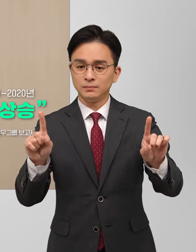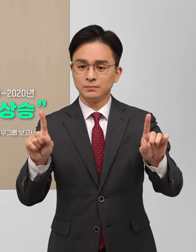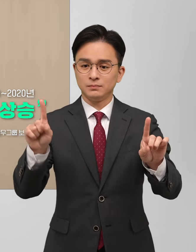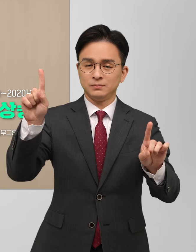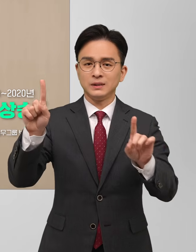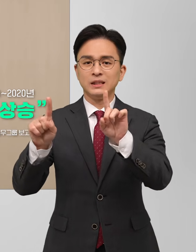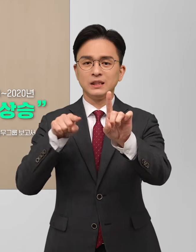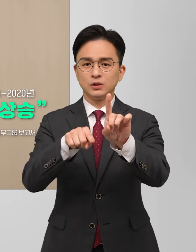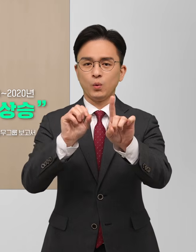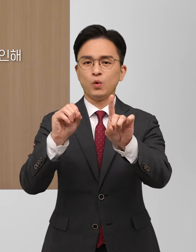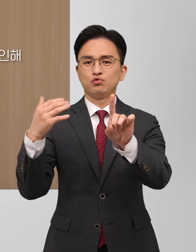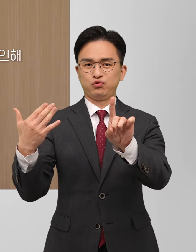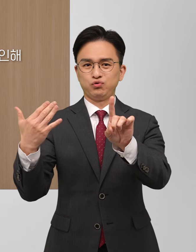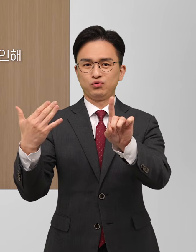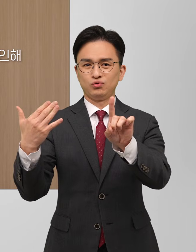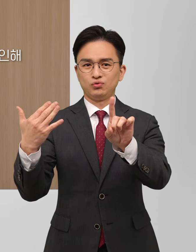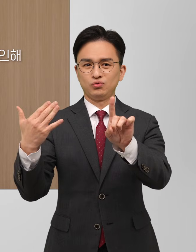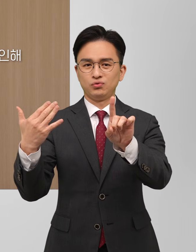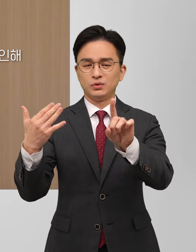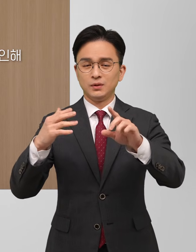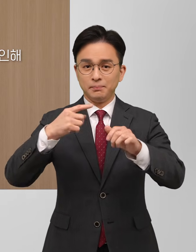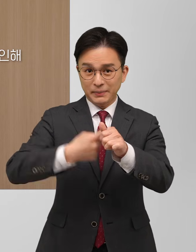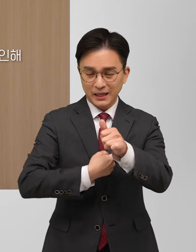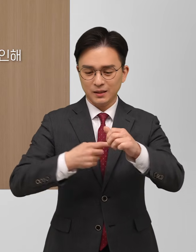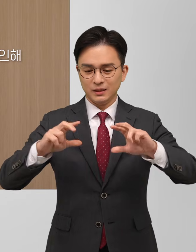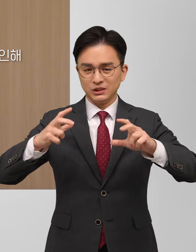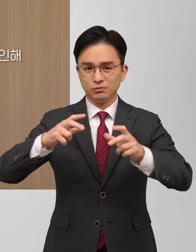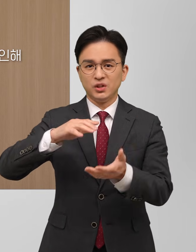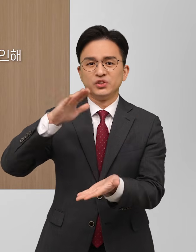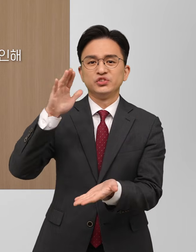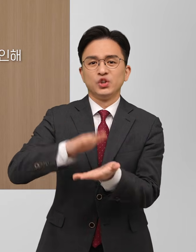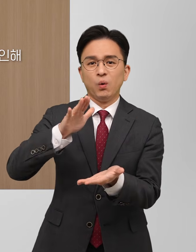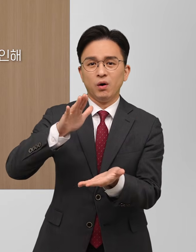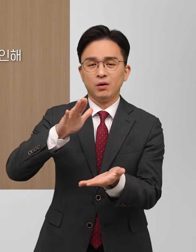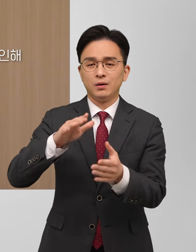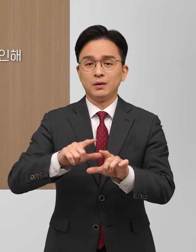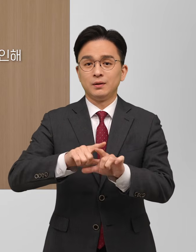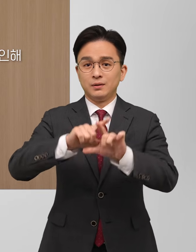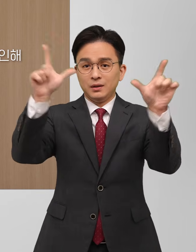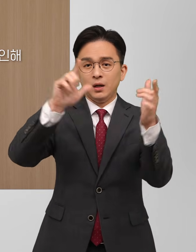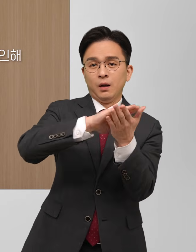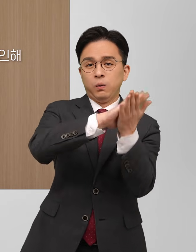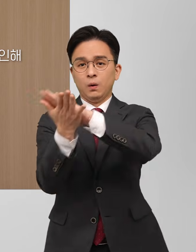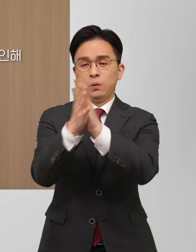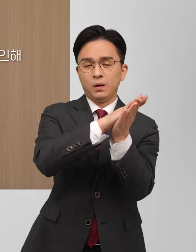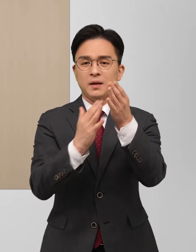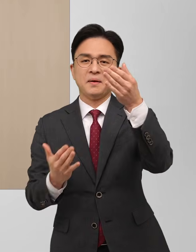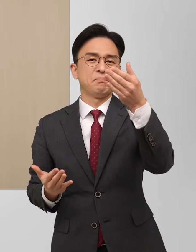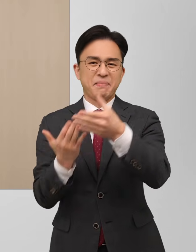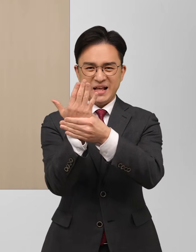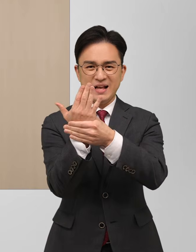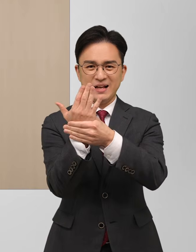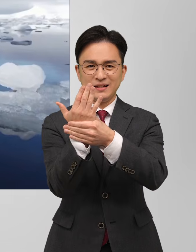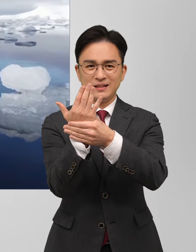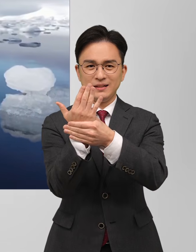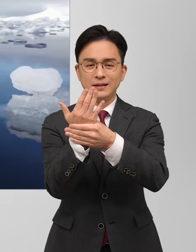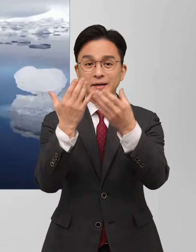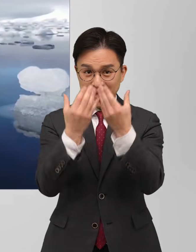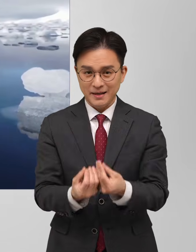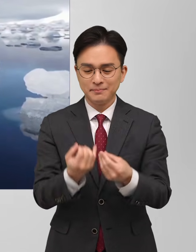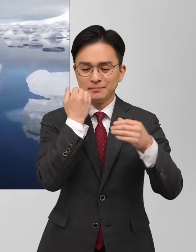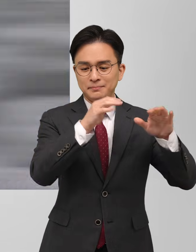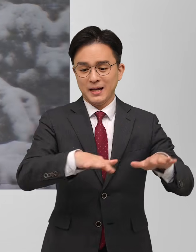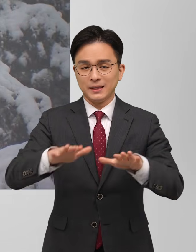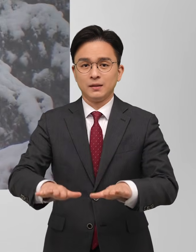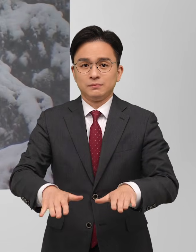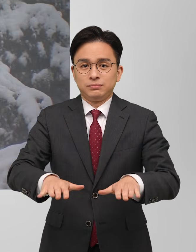1.09도 상승하였습니다. 그리고 이와 같은 지구온도 상승으로 인해 기후변화가 발생해 왔습니다. 기후변화는 해수면